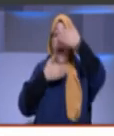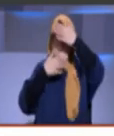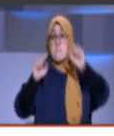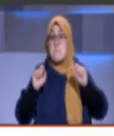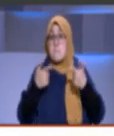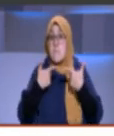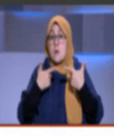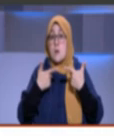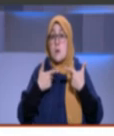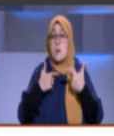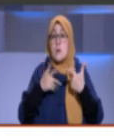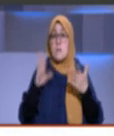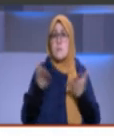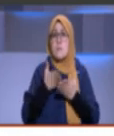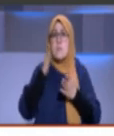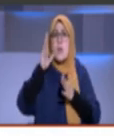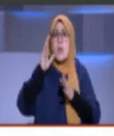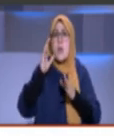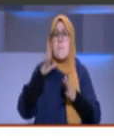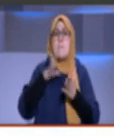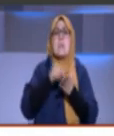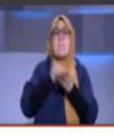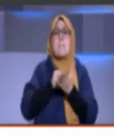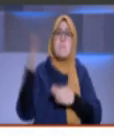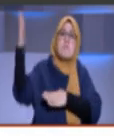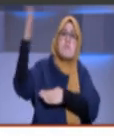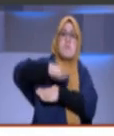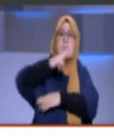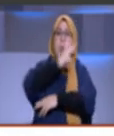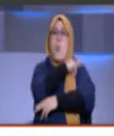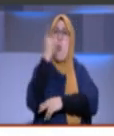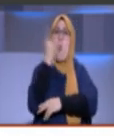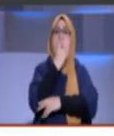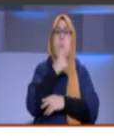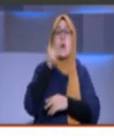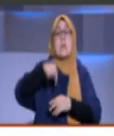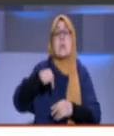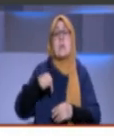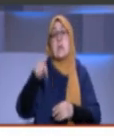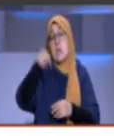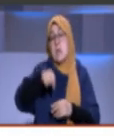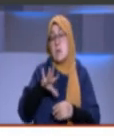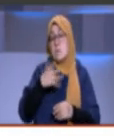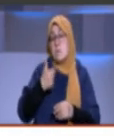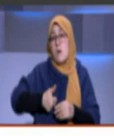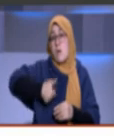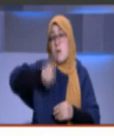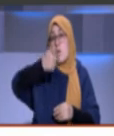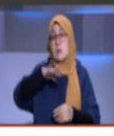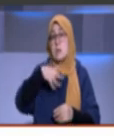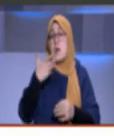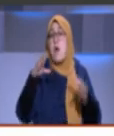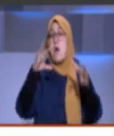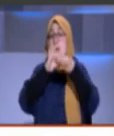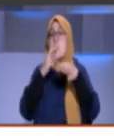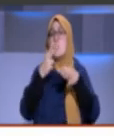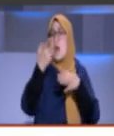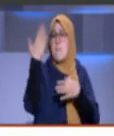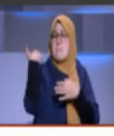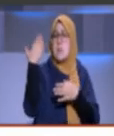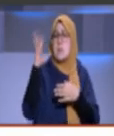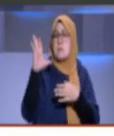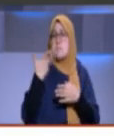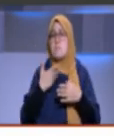فيتخذوا حذرهم. هنا بتتفوق بقى إن مكان لديهم ارتباطات سابقة بيه،